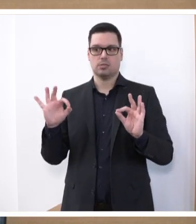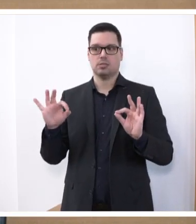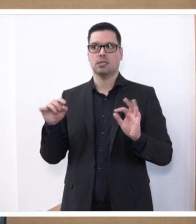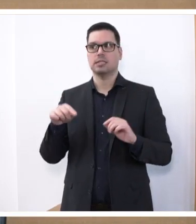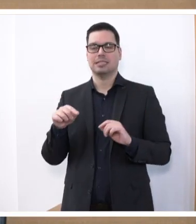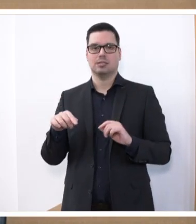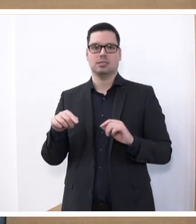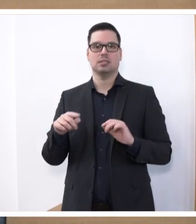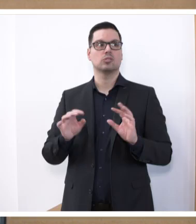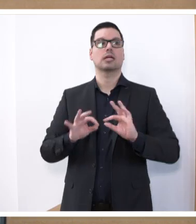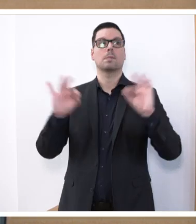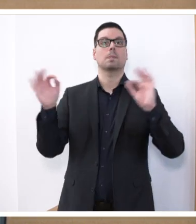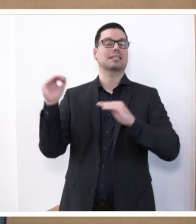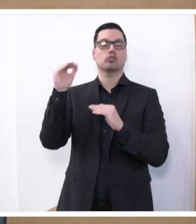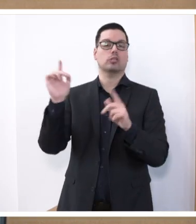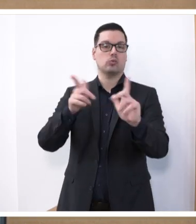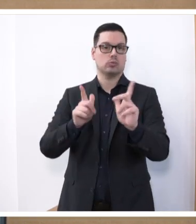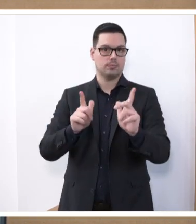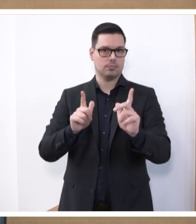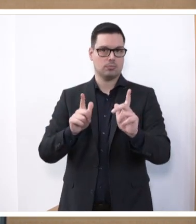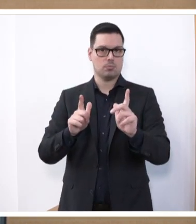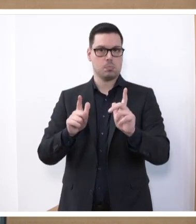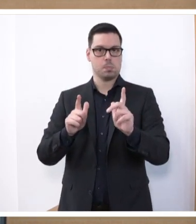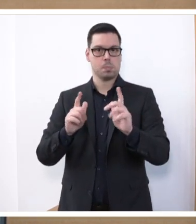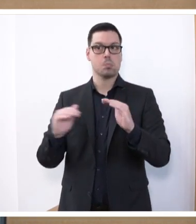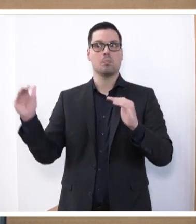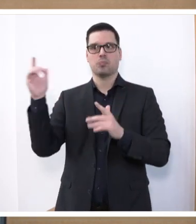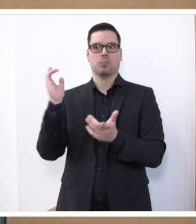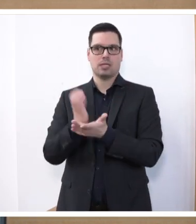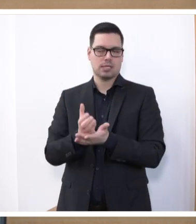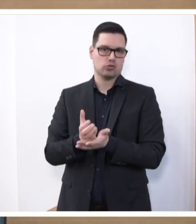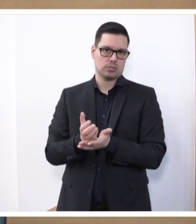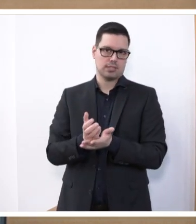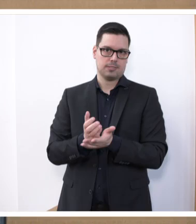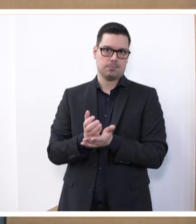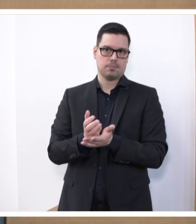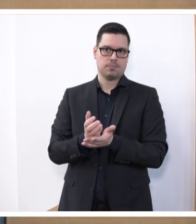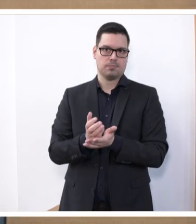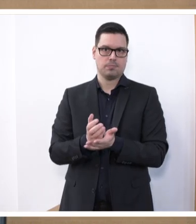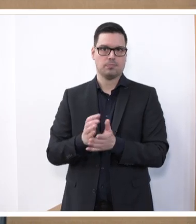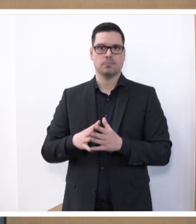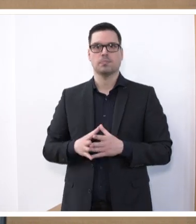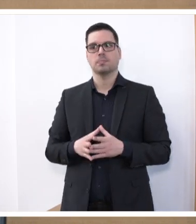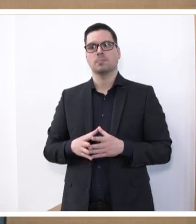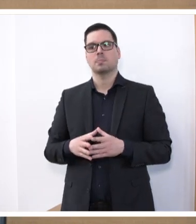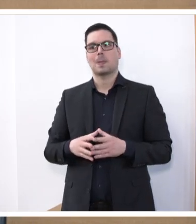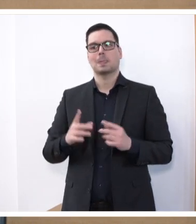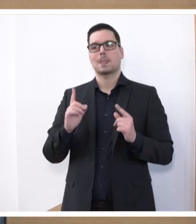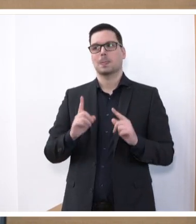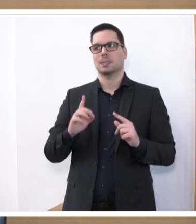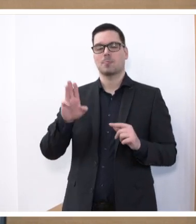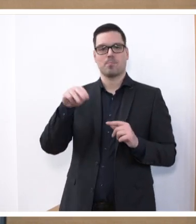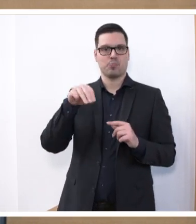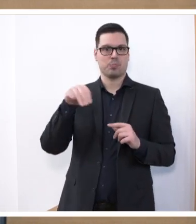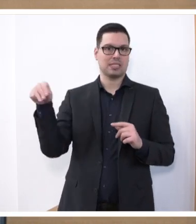keine Besserstellung sozusagen gegenüber den normalen Arbeitnehmerinnen und Arbeitnehmern haben dürfen aber Martina du bist